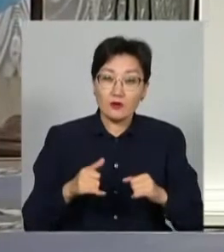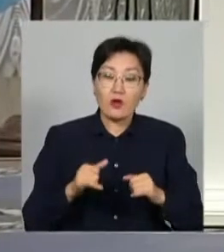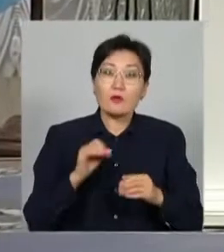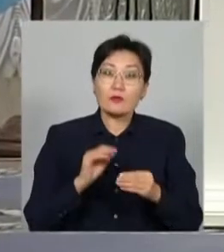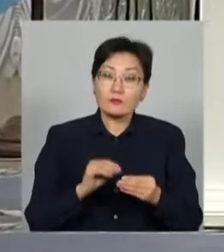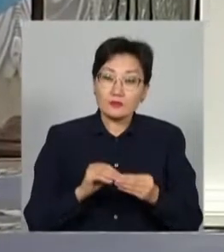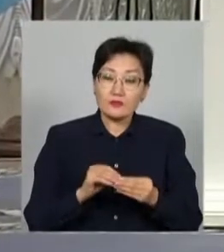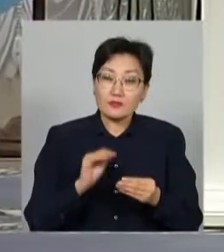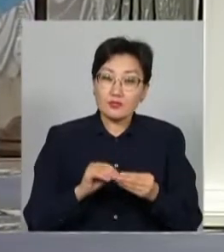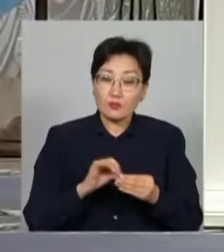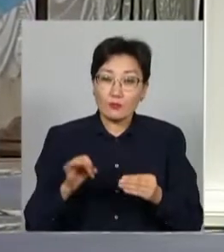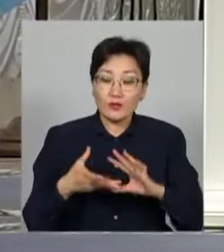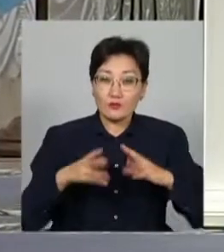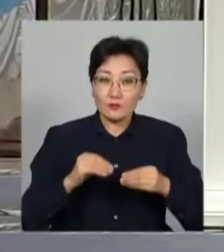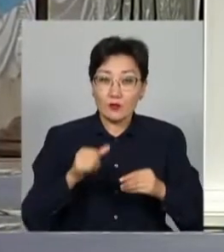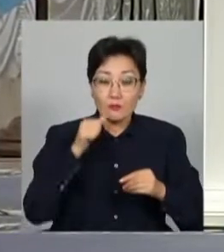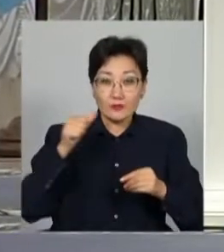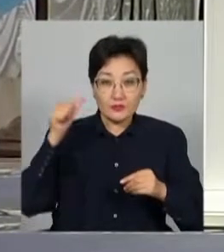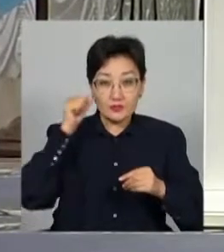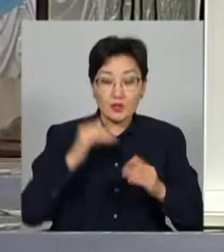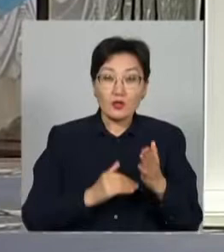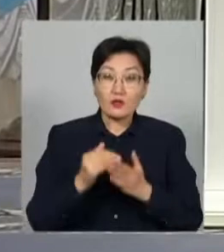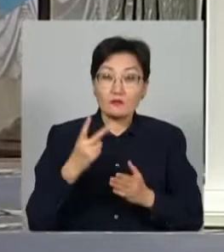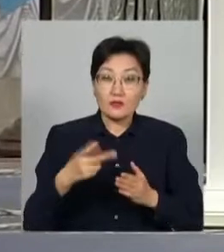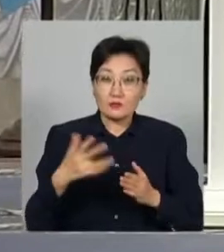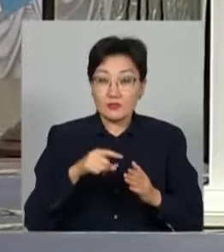устойчивыми темпами и по итогам прошлого года достиг